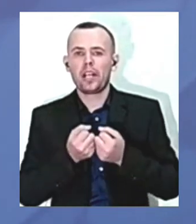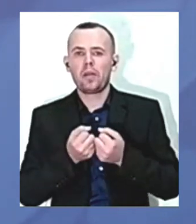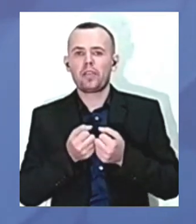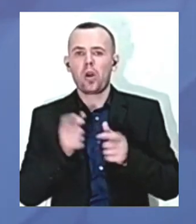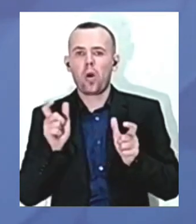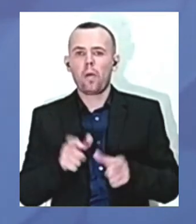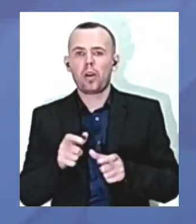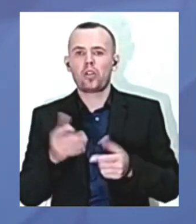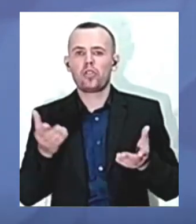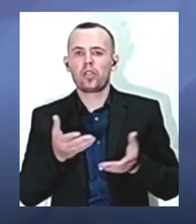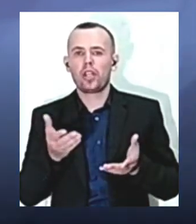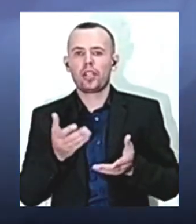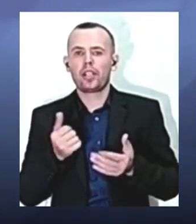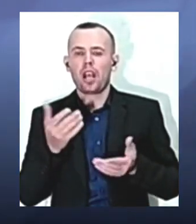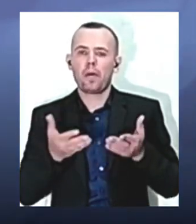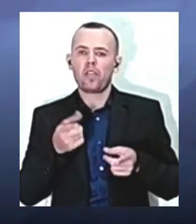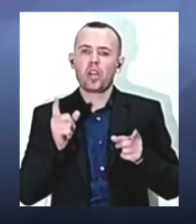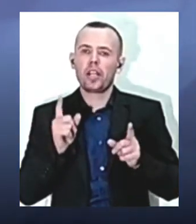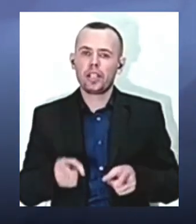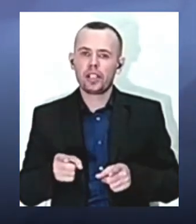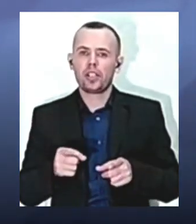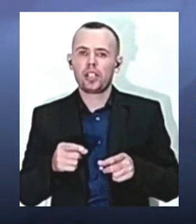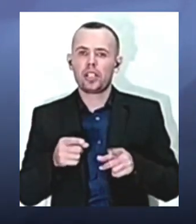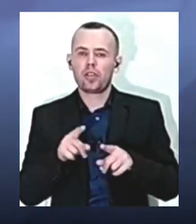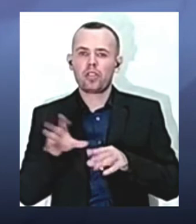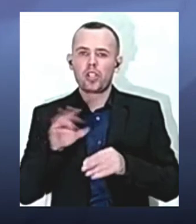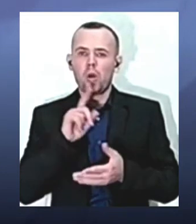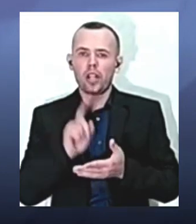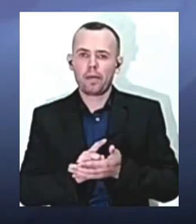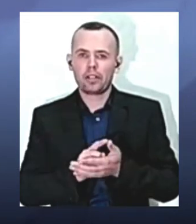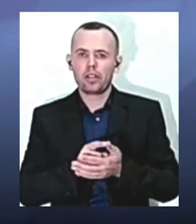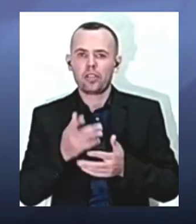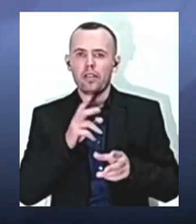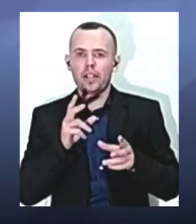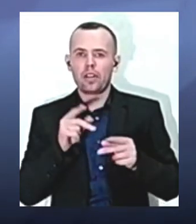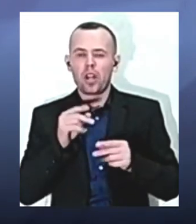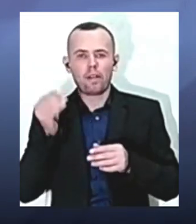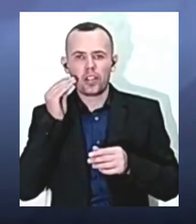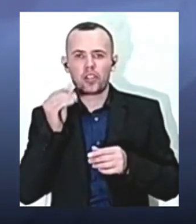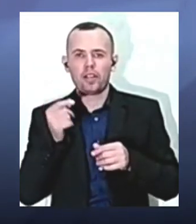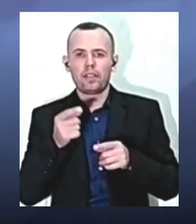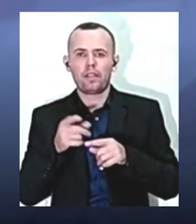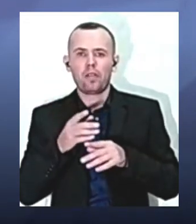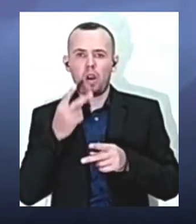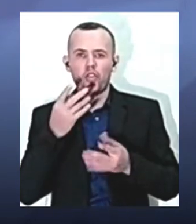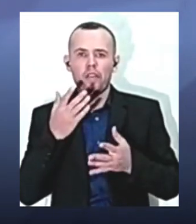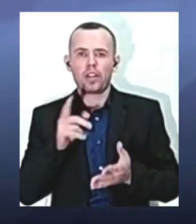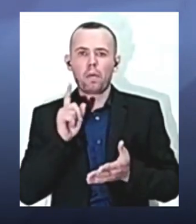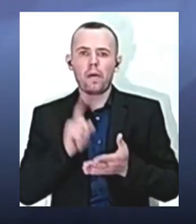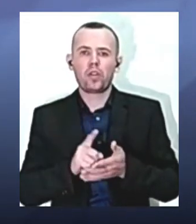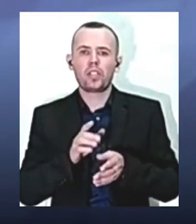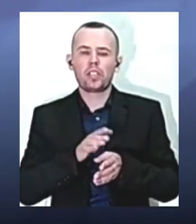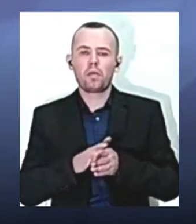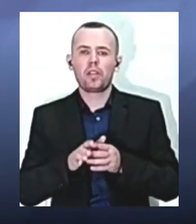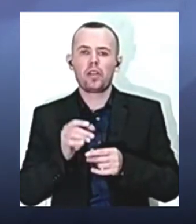вони дійсно переконані в їх необхідності, і вони вважають, що це нібито очевидно повинно стримати розповсюдження вірусу, скажімо,